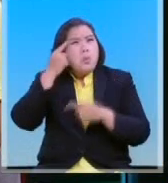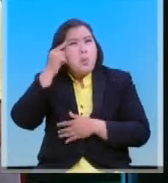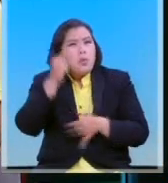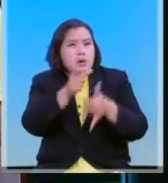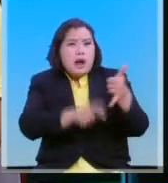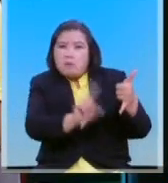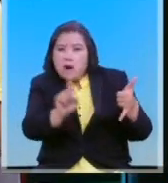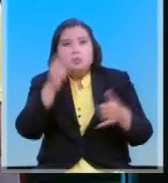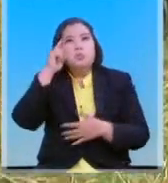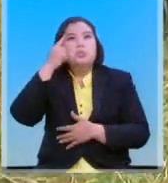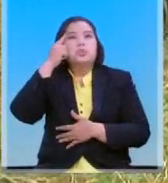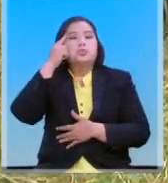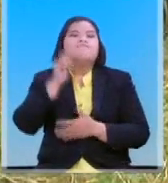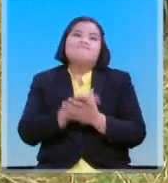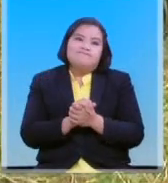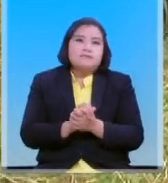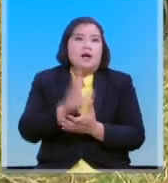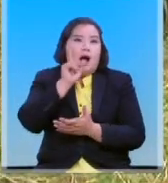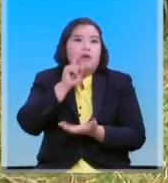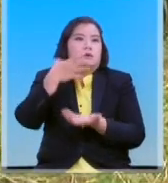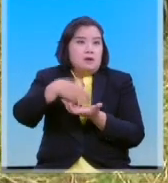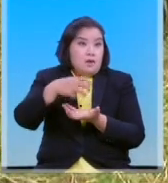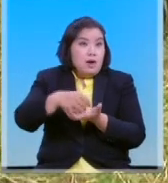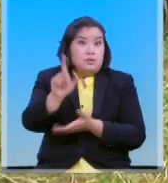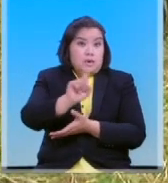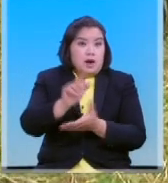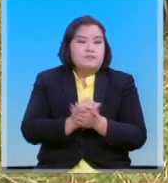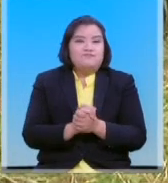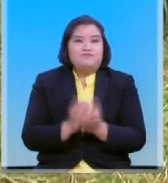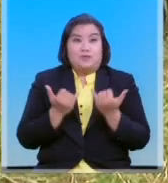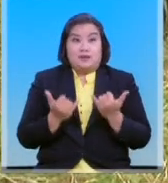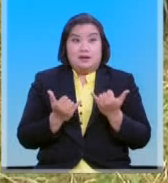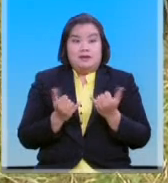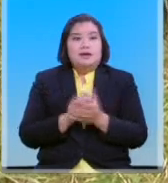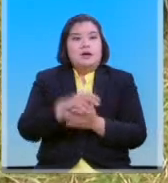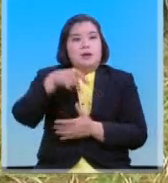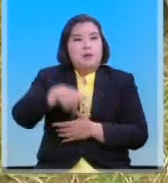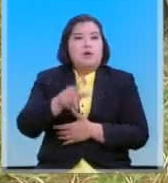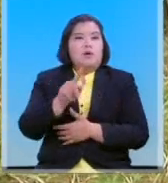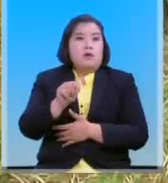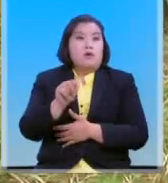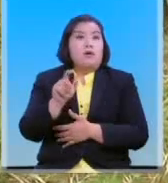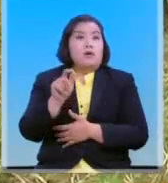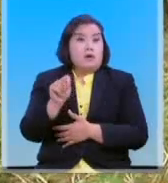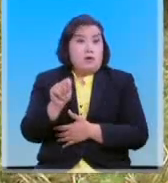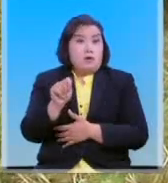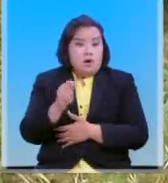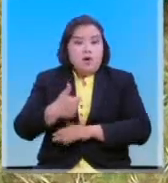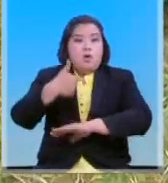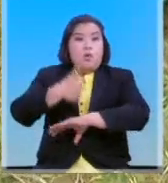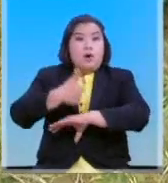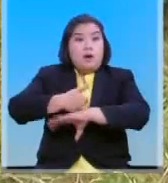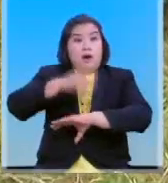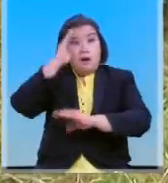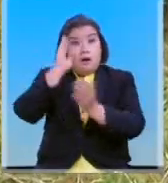ใดนะคะเดี๋ยวมาตามความคืบหน้ากันหน่อยนะคะพลตำรวจตรีอำพลบัวรับพรท่านผู้บัญชาการตำรวจภูธรภาคหนึ่ง